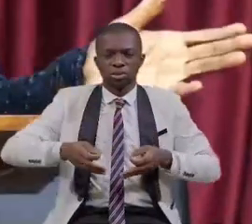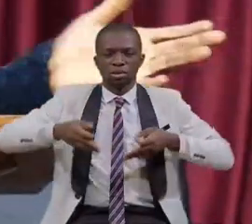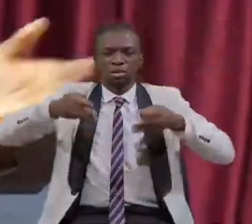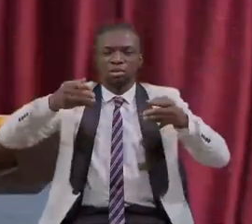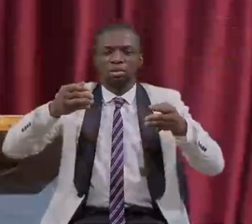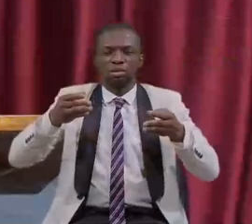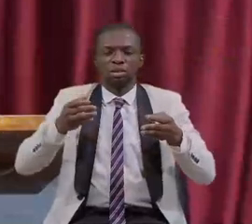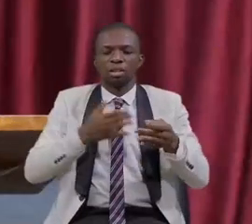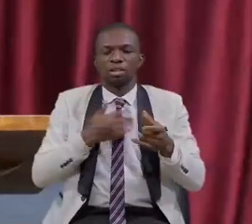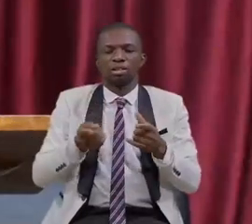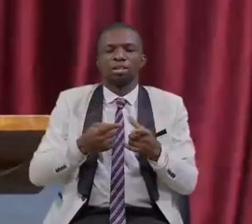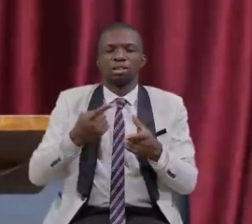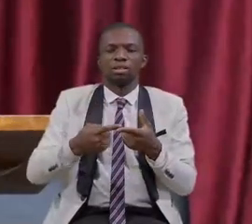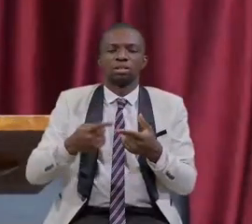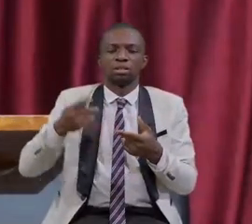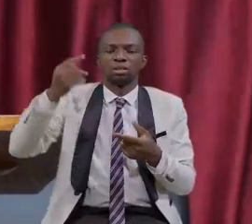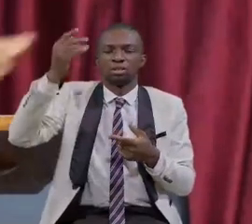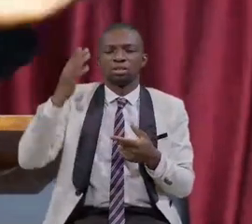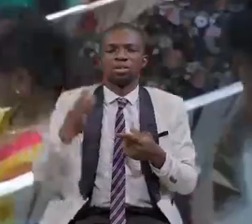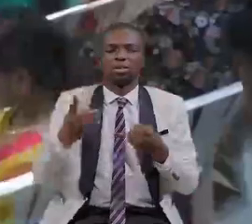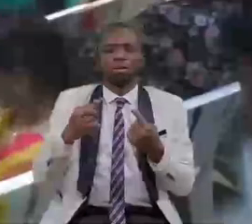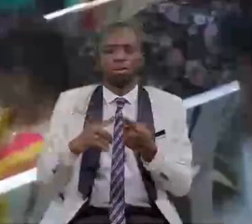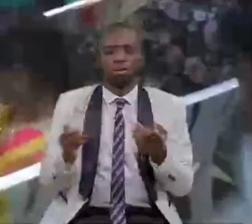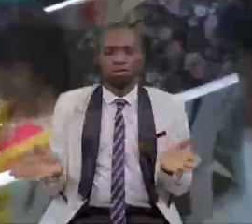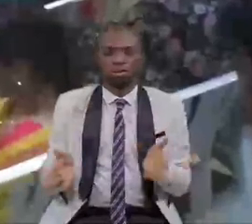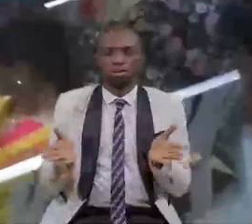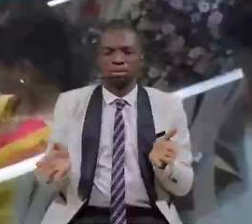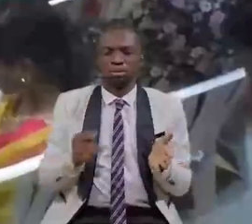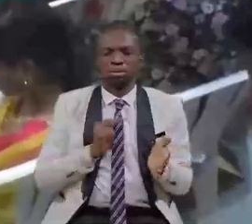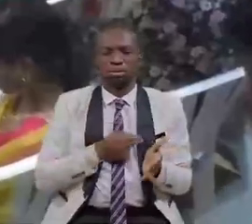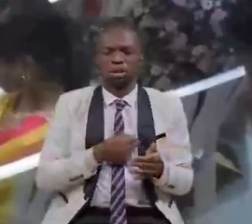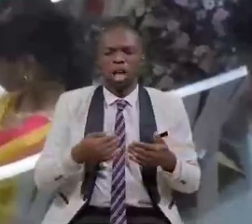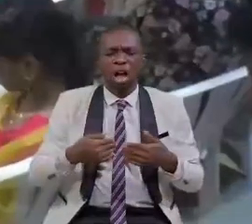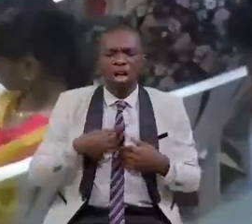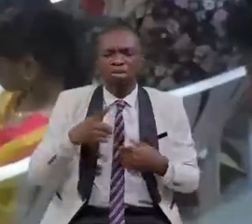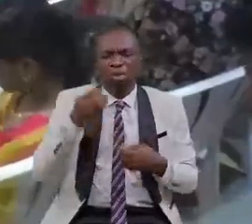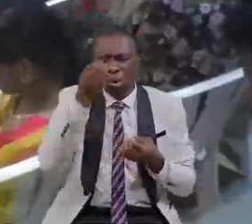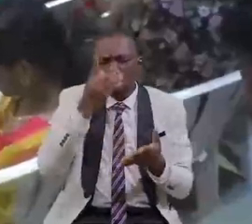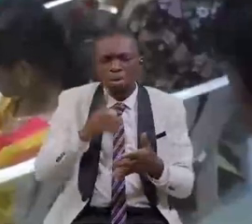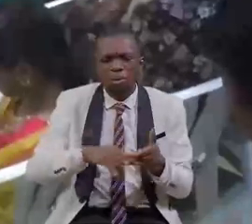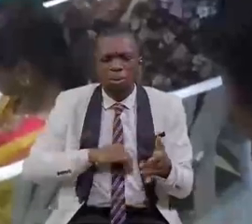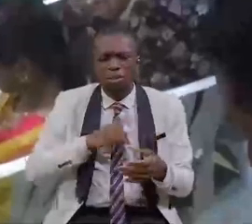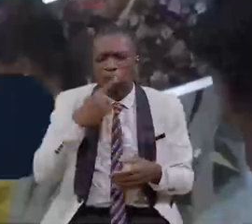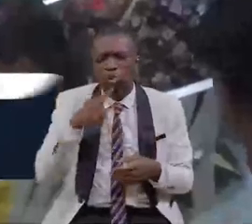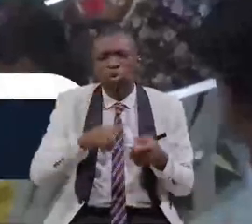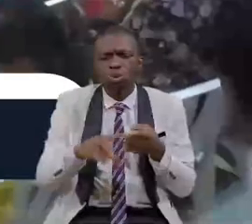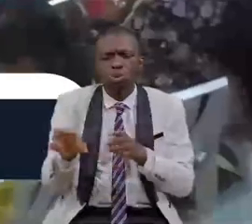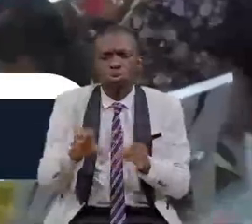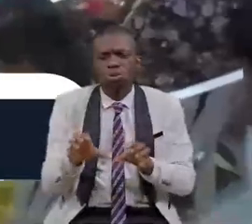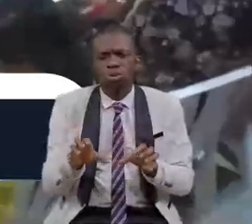Et puis, Dieu vient encore nous parler. Mais est-ce que tu as fait ce que tu as eu de faire?